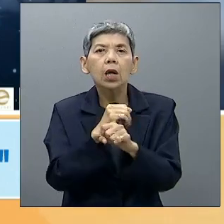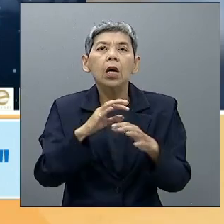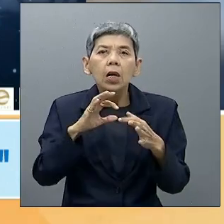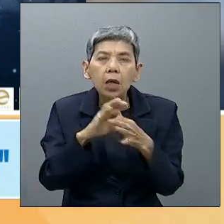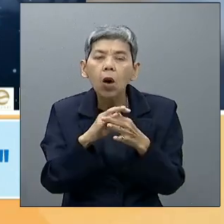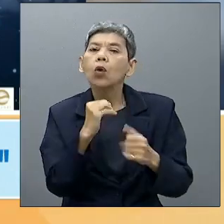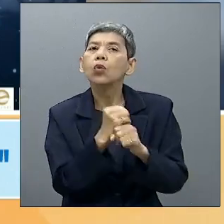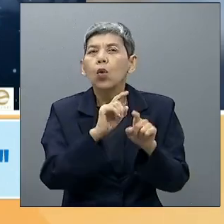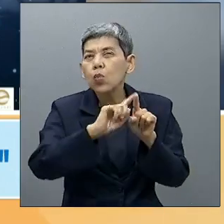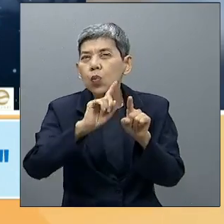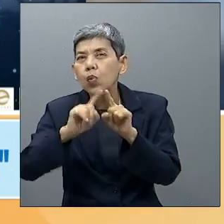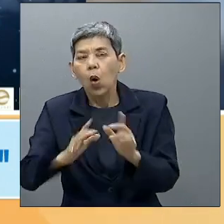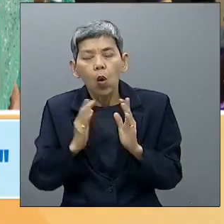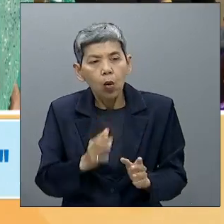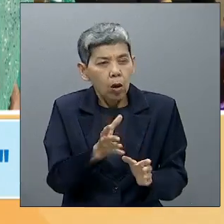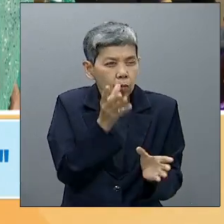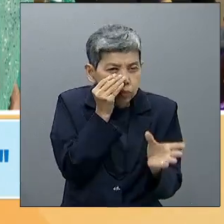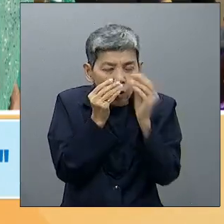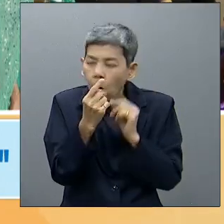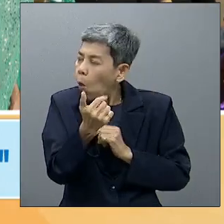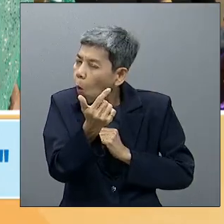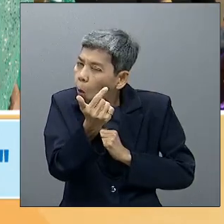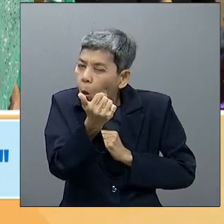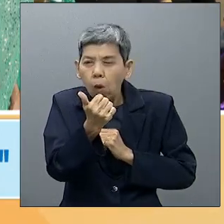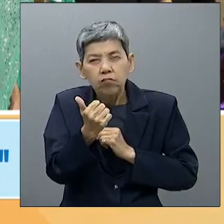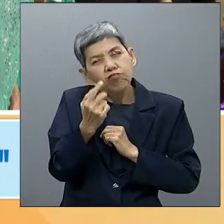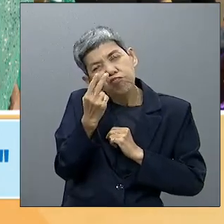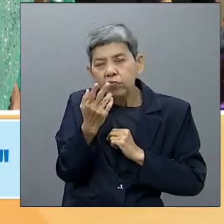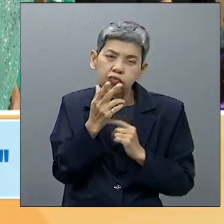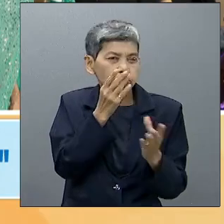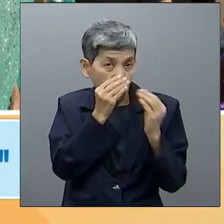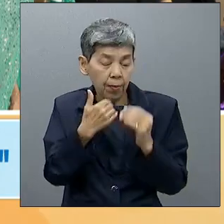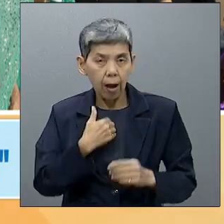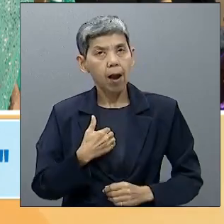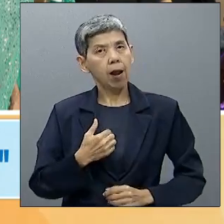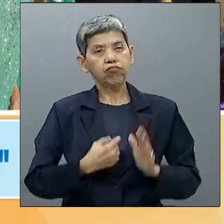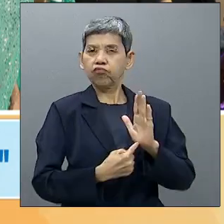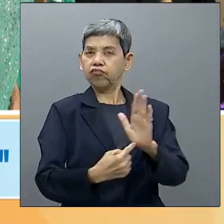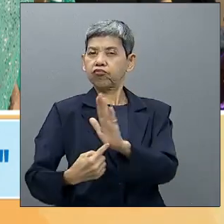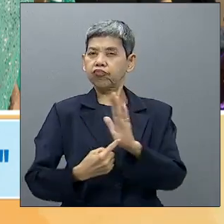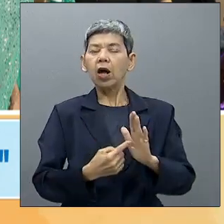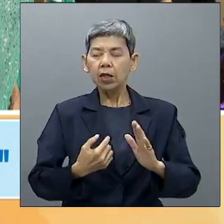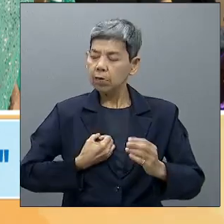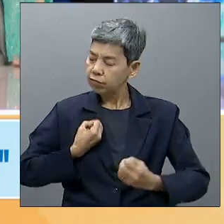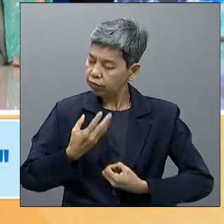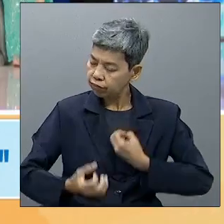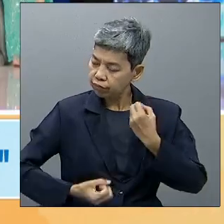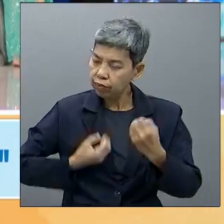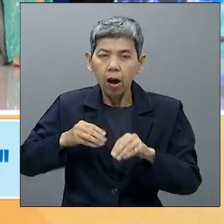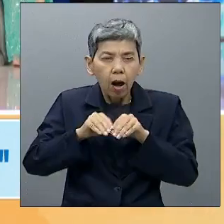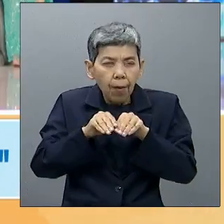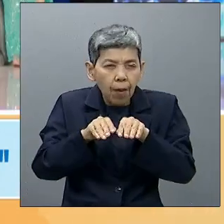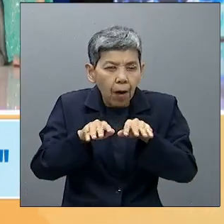ต่างๆแล้วก็ให้คนฟังซึ่งเป็นคนที่รักเขาก็มีคนที่ไม่ได้รักเขาก็มีให้ความคิดเห็นของเขาได้ส่งต่อออกไปเนี่ยพี่ว่